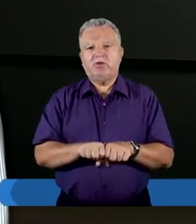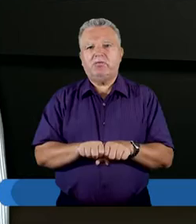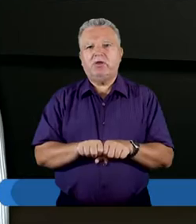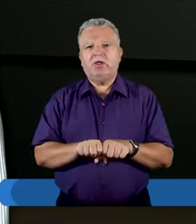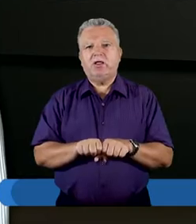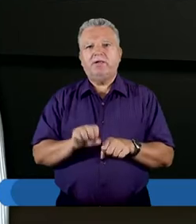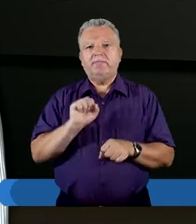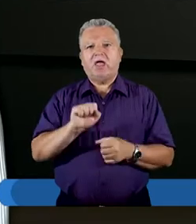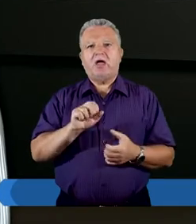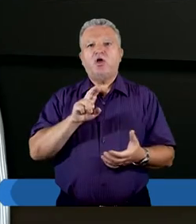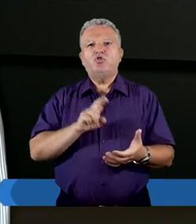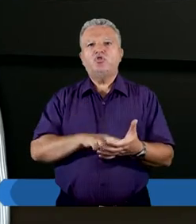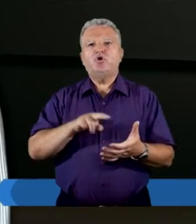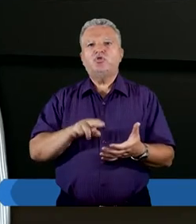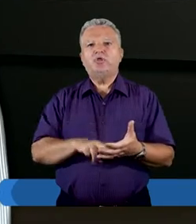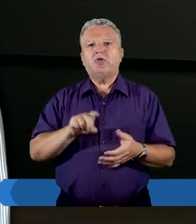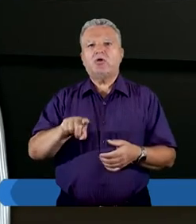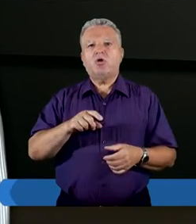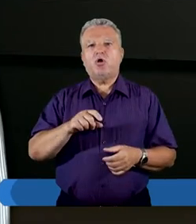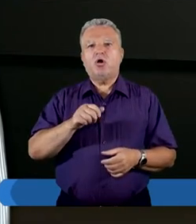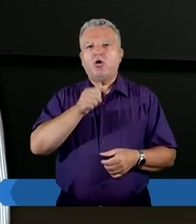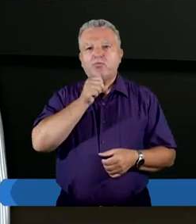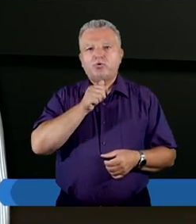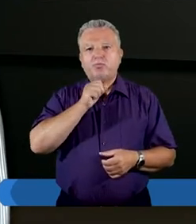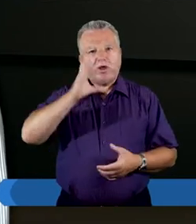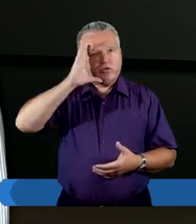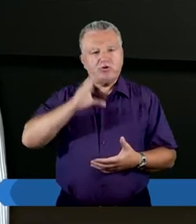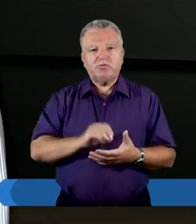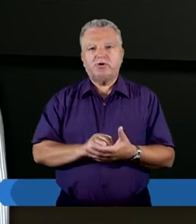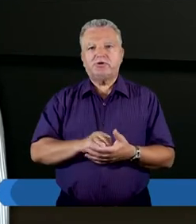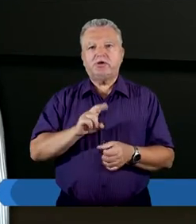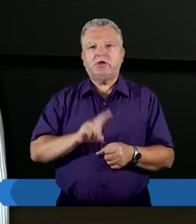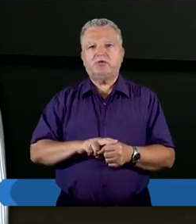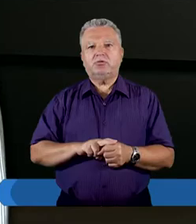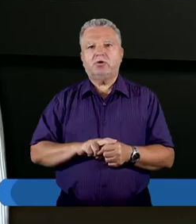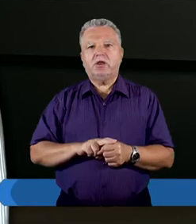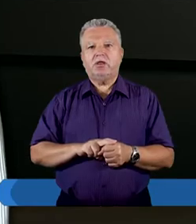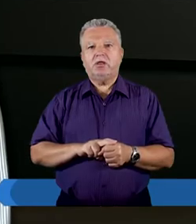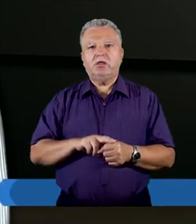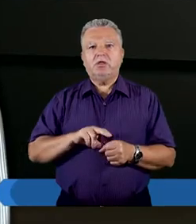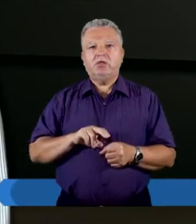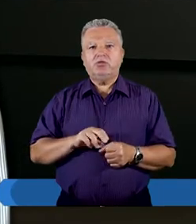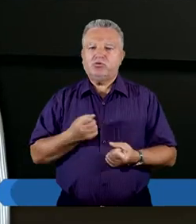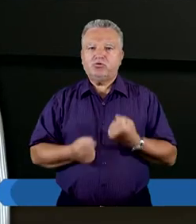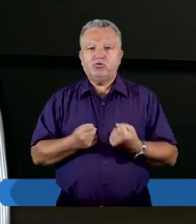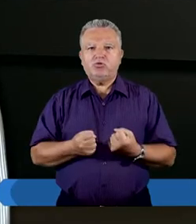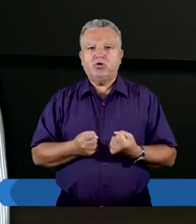jednak dotyka go pewna próba, pewne doświadczenia życia, które nawet jemu jest trudno